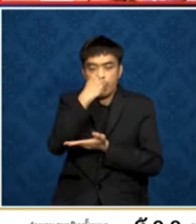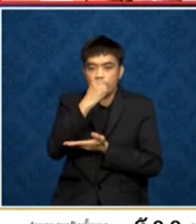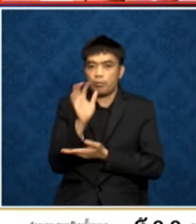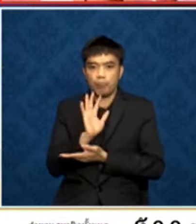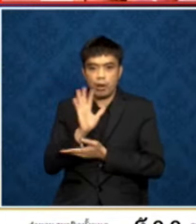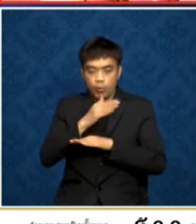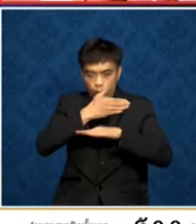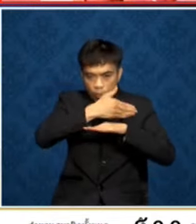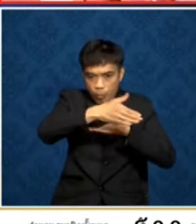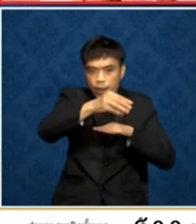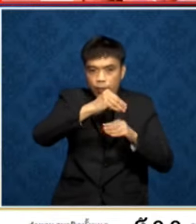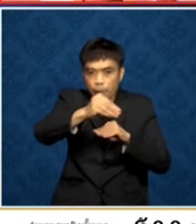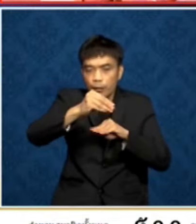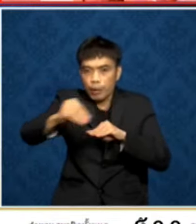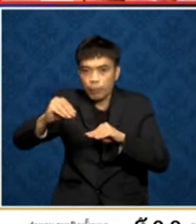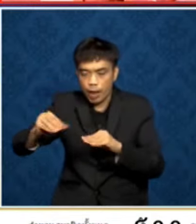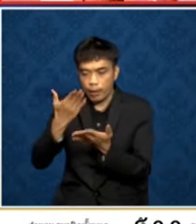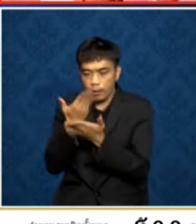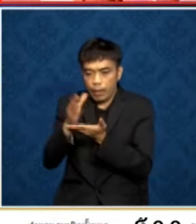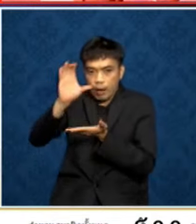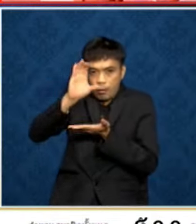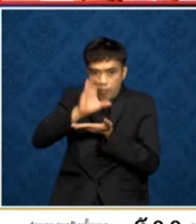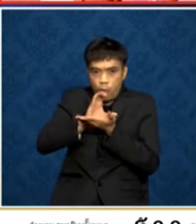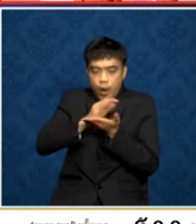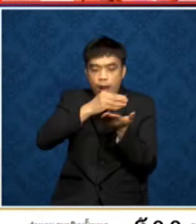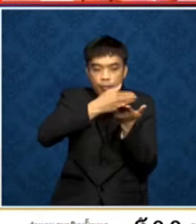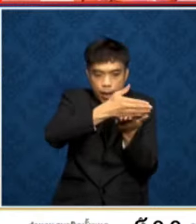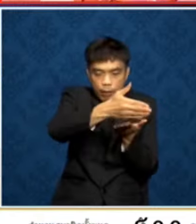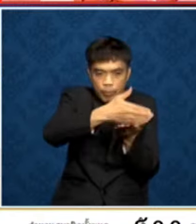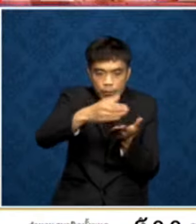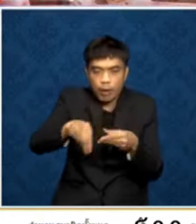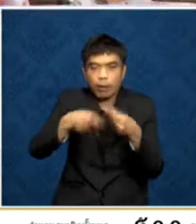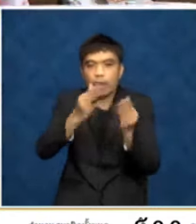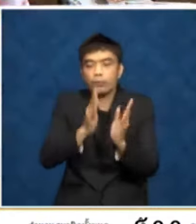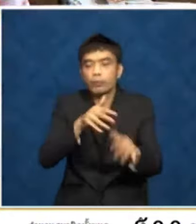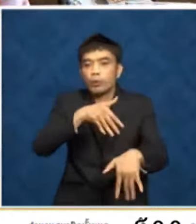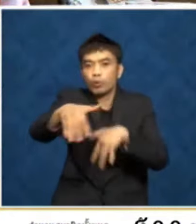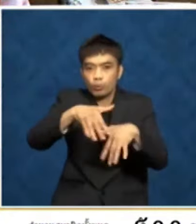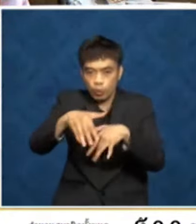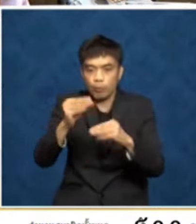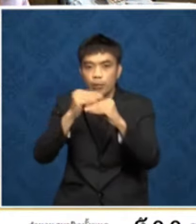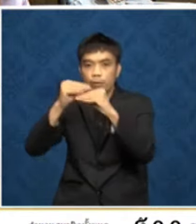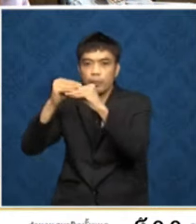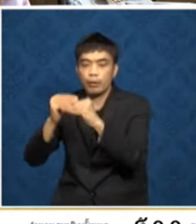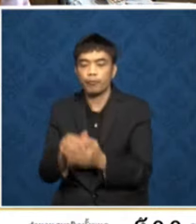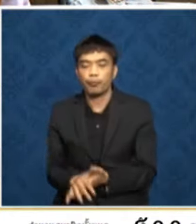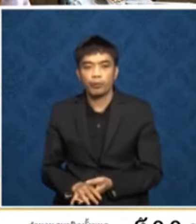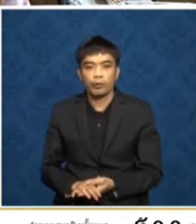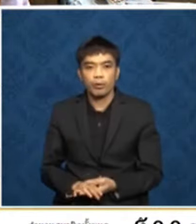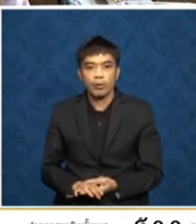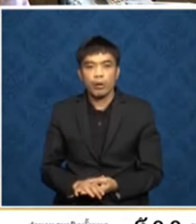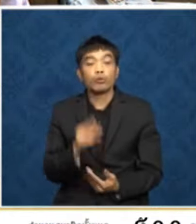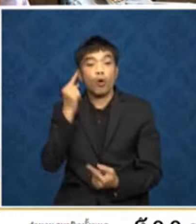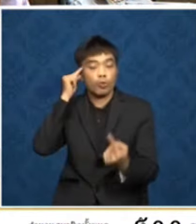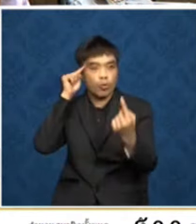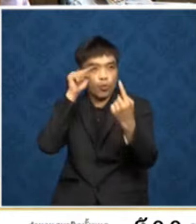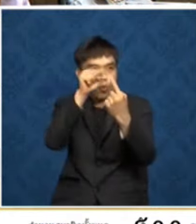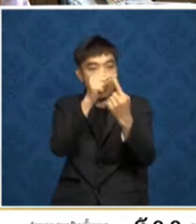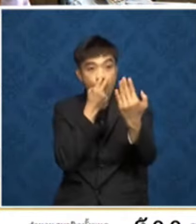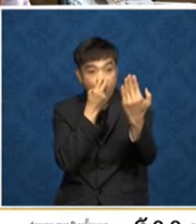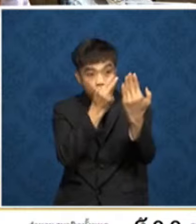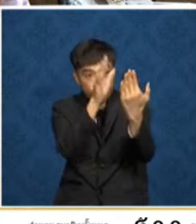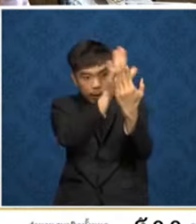ออกแบบงบประมาณให้กระจายสู่ประชาชนมากยิ่งขึ้นเราต้องมองประเทศตัวเองอย่างซื่อตรงนะคะ